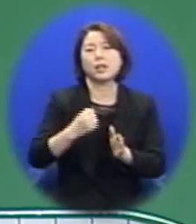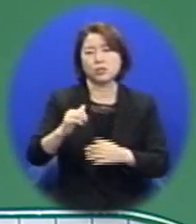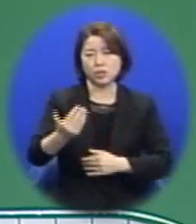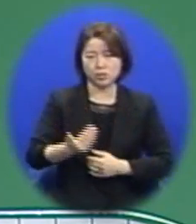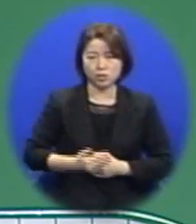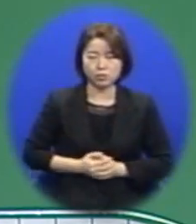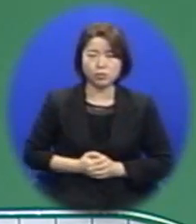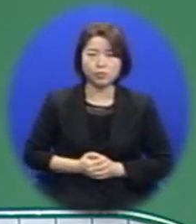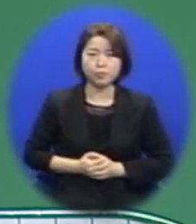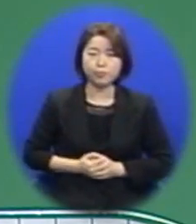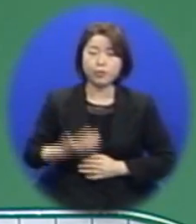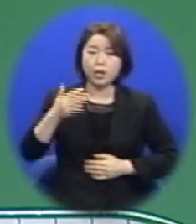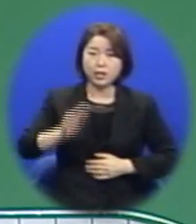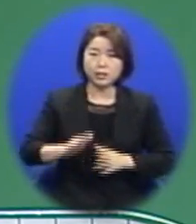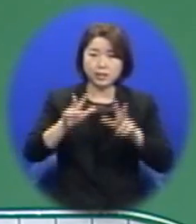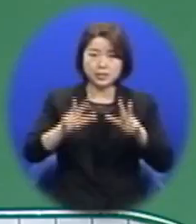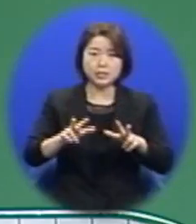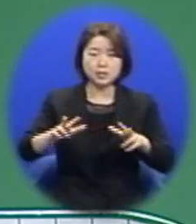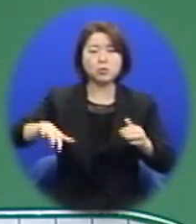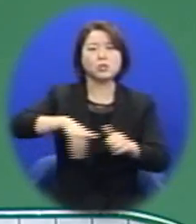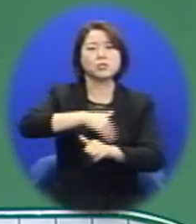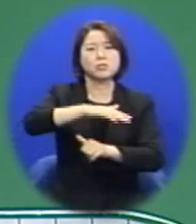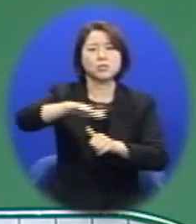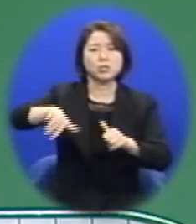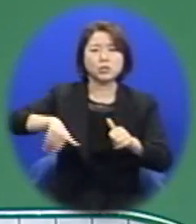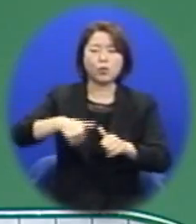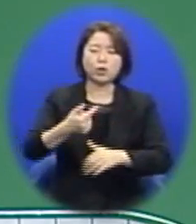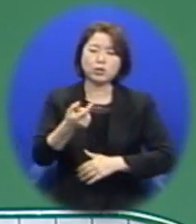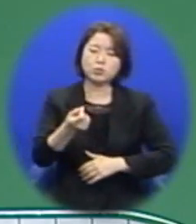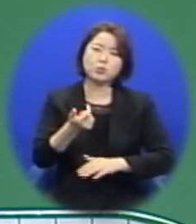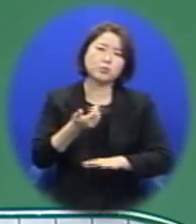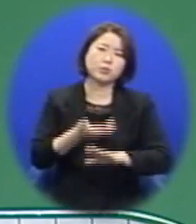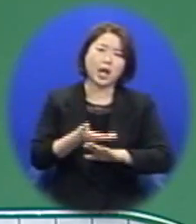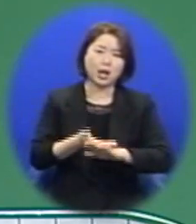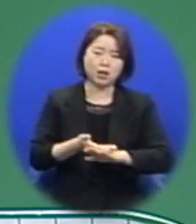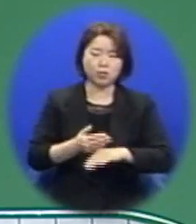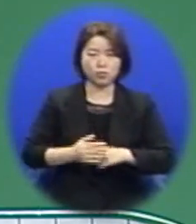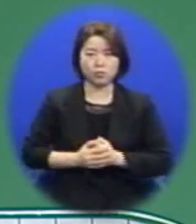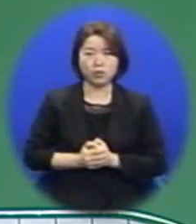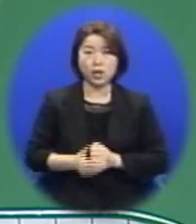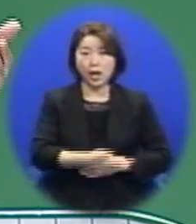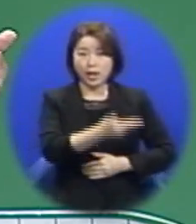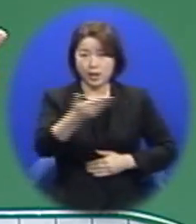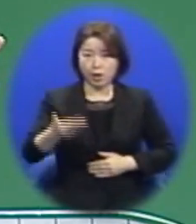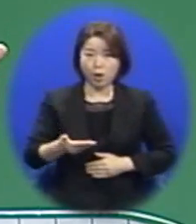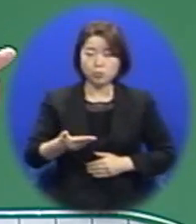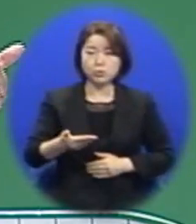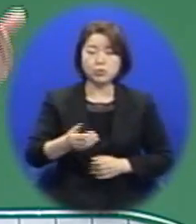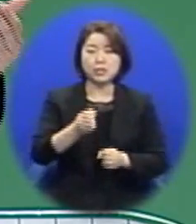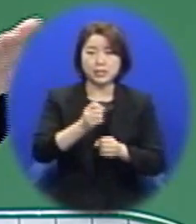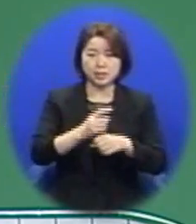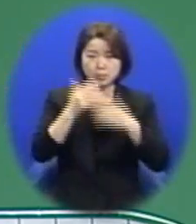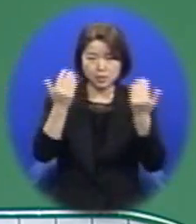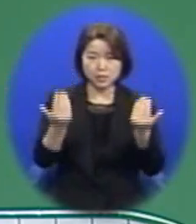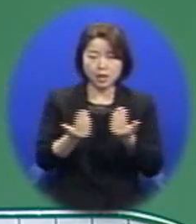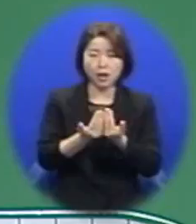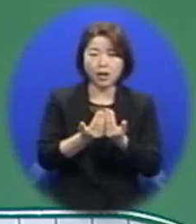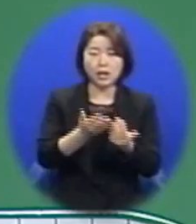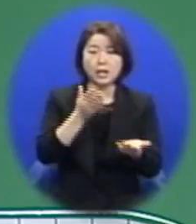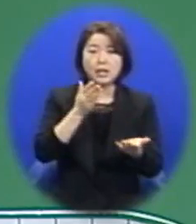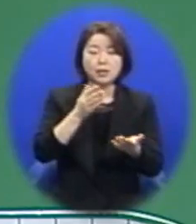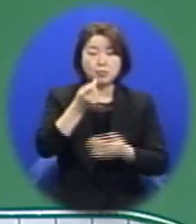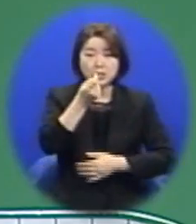그런데 지금은 상황이 좀 달라졌습니다. 여러분도 이미 다뭐 뉴스를 다